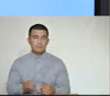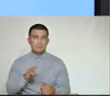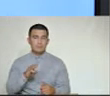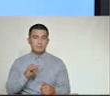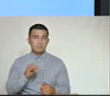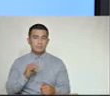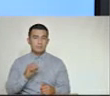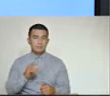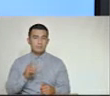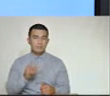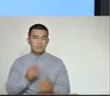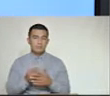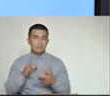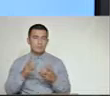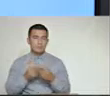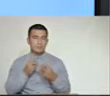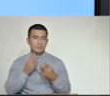Tufilkaning umumiy ko'rinishi,